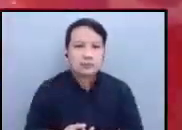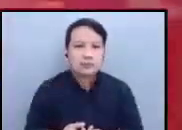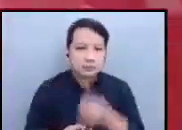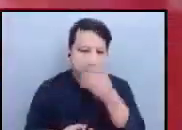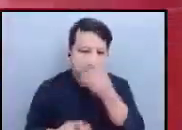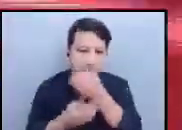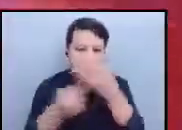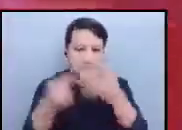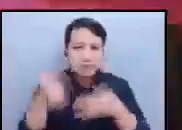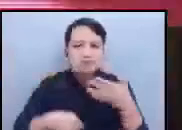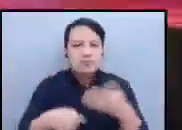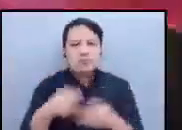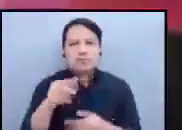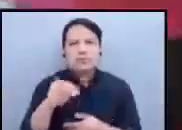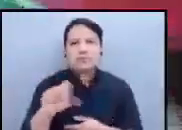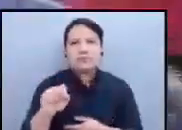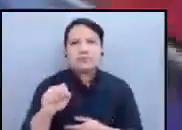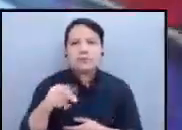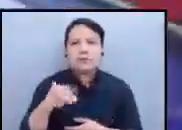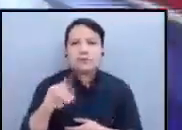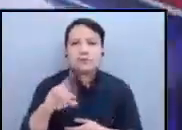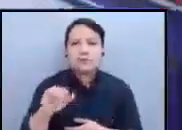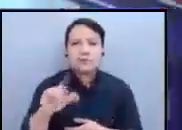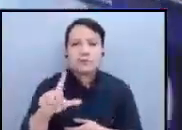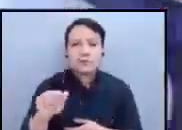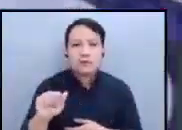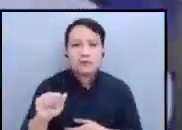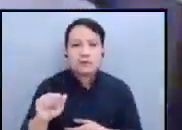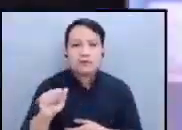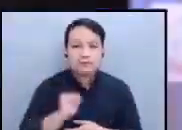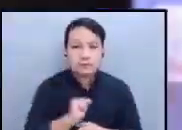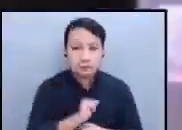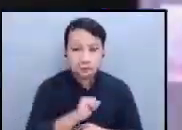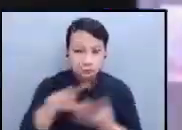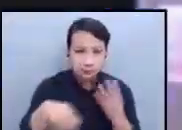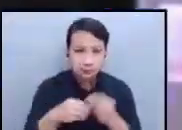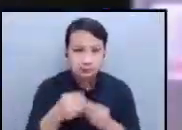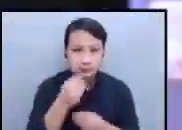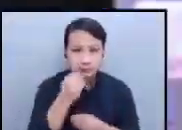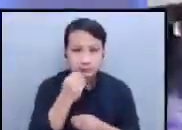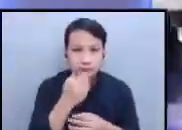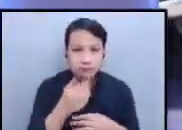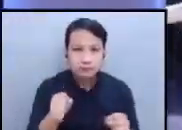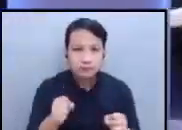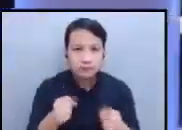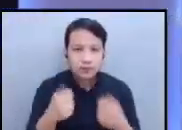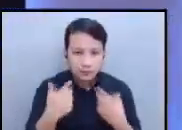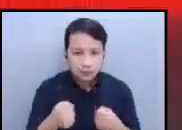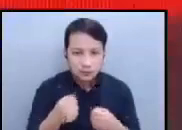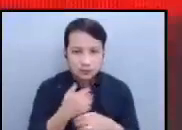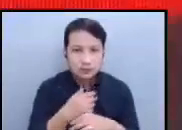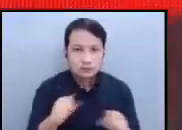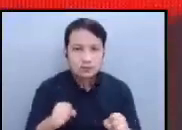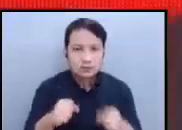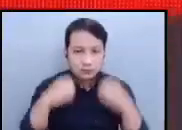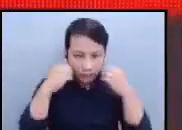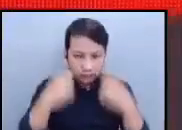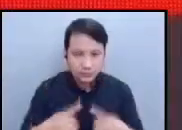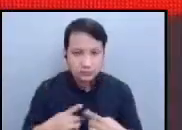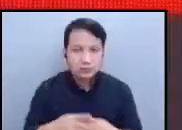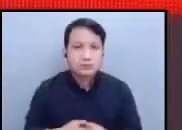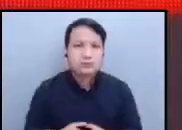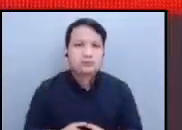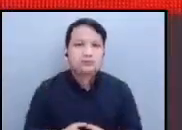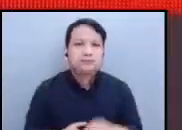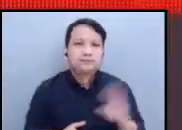Dr. Mingita Padilla sa pagsabak sa Senado kabilang ang food security, health security at edukasyon. Pero kung